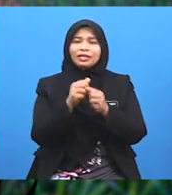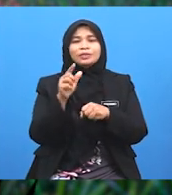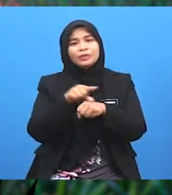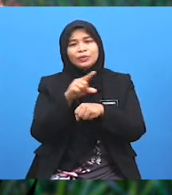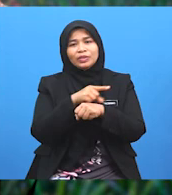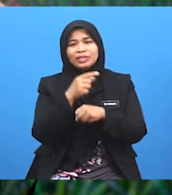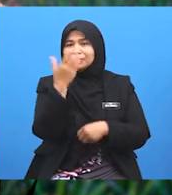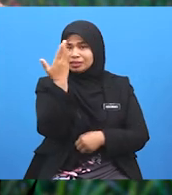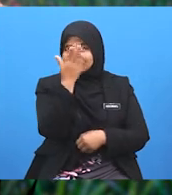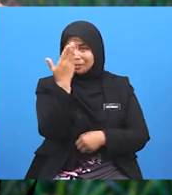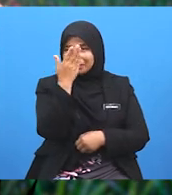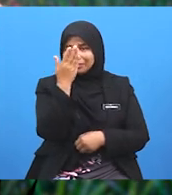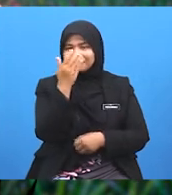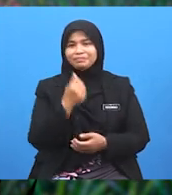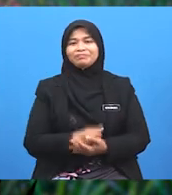menggunakan cermin.